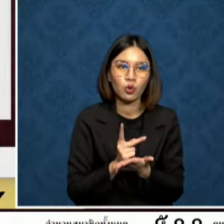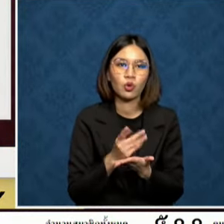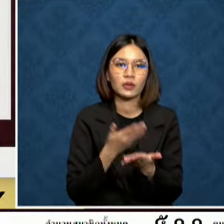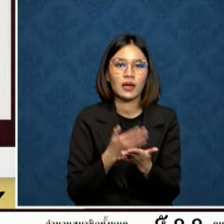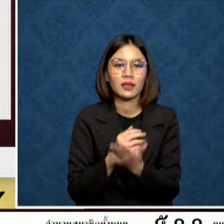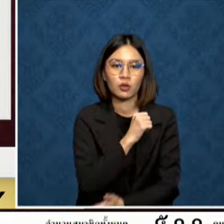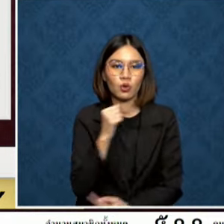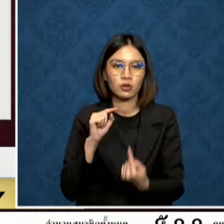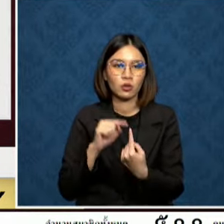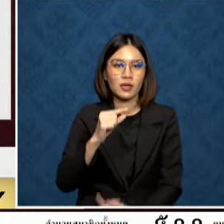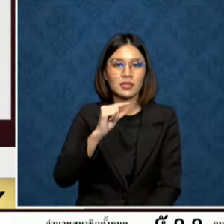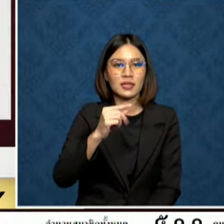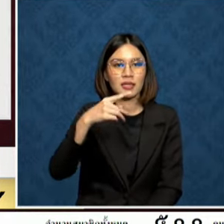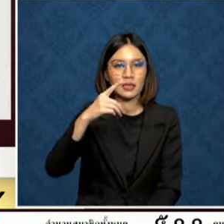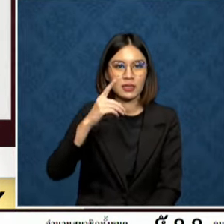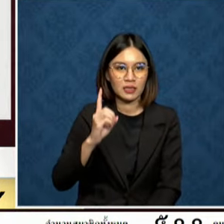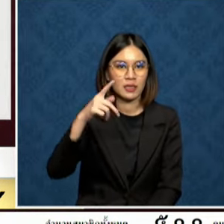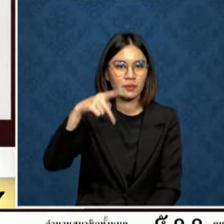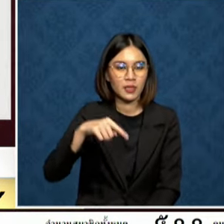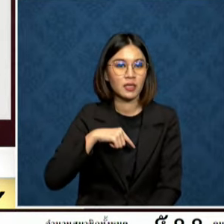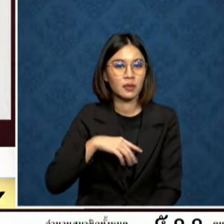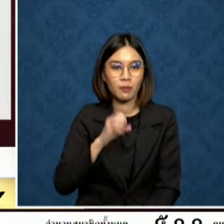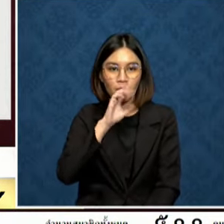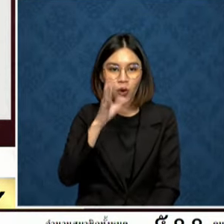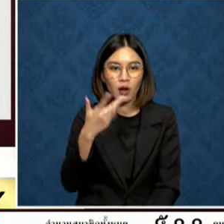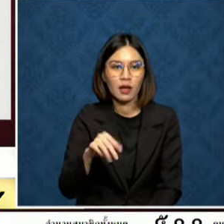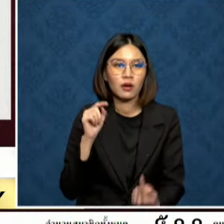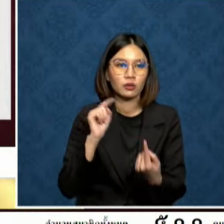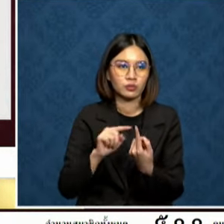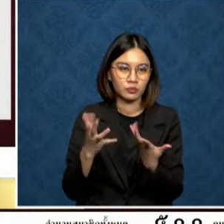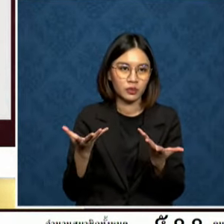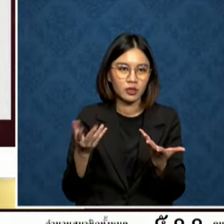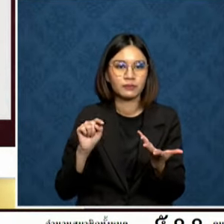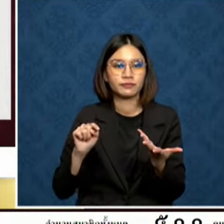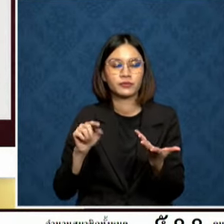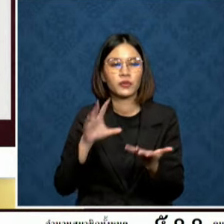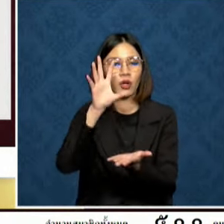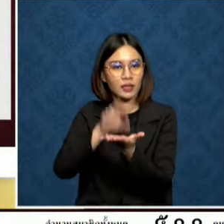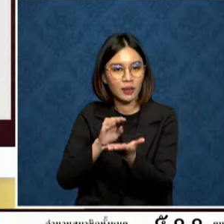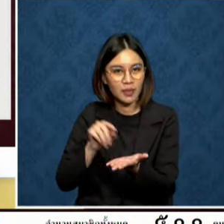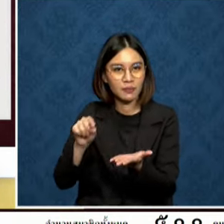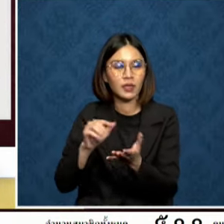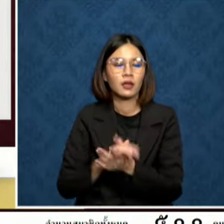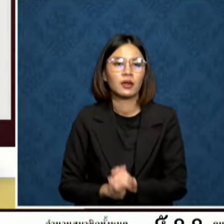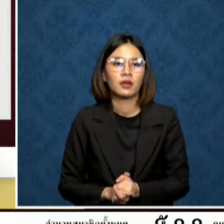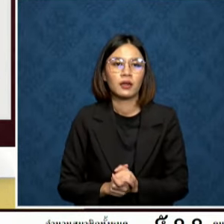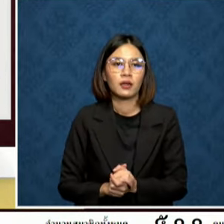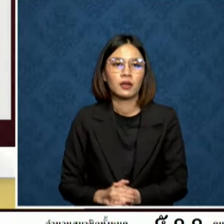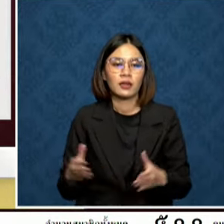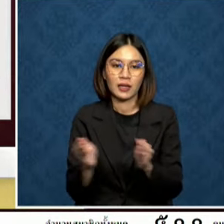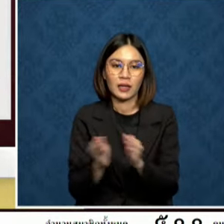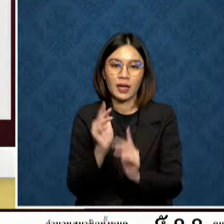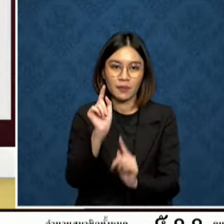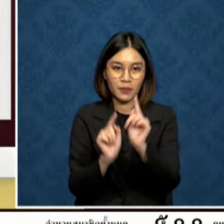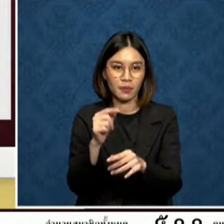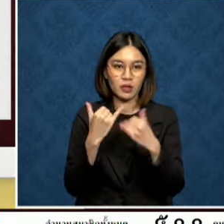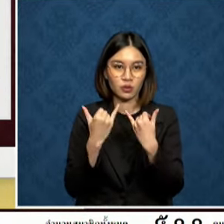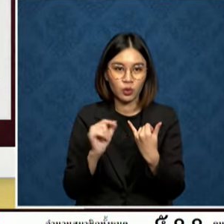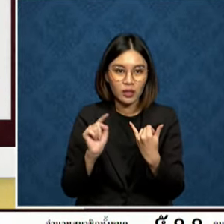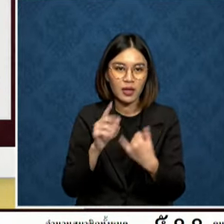ดุลงบต่อ GDPที่สูงที่สุดอย่างที่บอกไปแล้วว่าอาจจะเป็น alltime High Recordนะคะแต่เอ่อตัวชี้วัดนี้นะคะก็